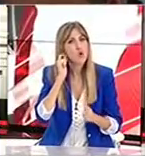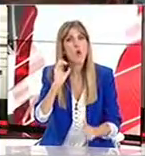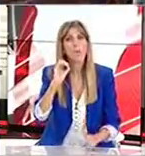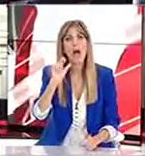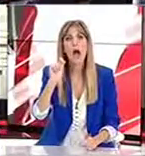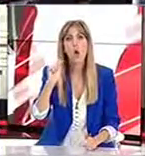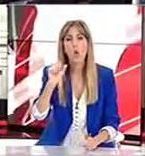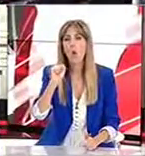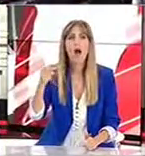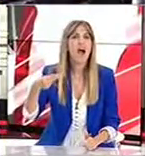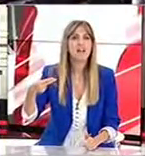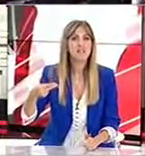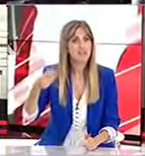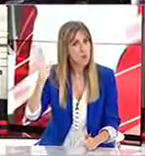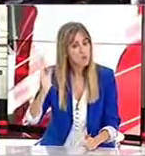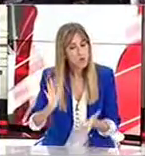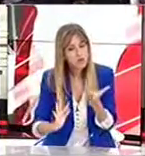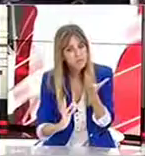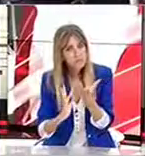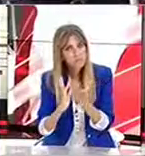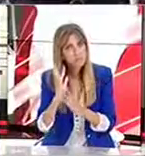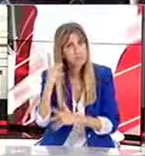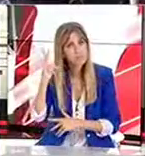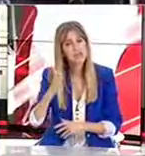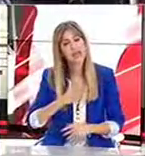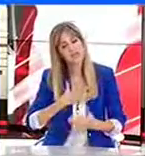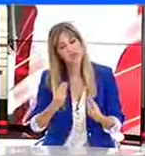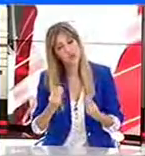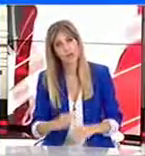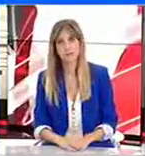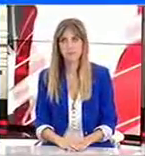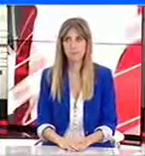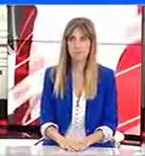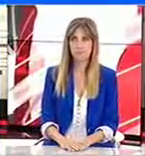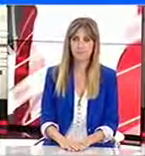να μιλάμε για μαζική συγκοινωνία στην πόλη? Ευχαριστώ.